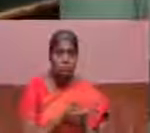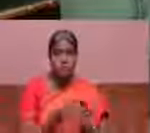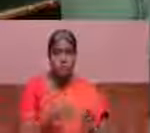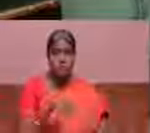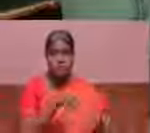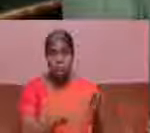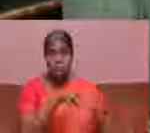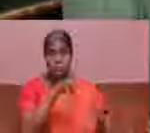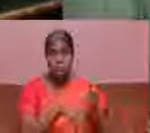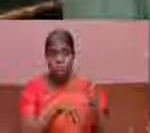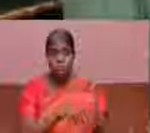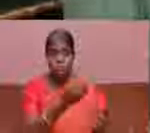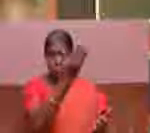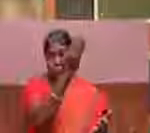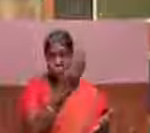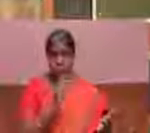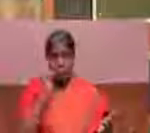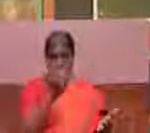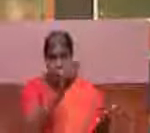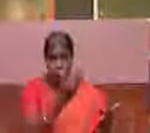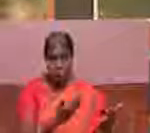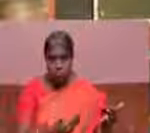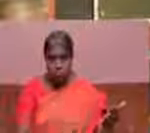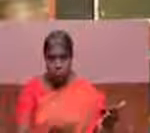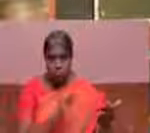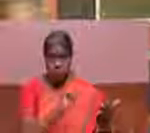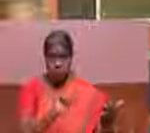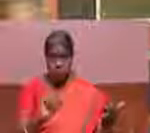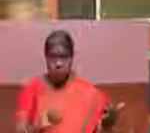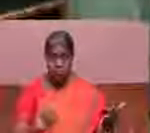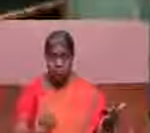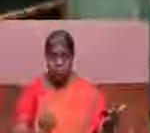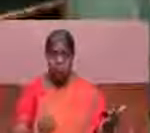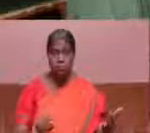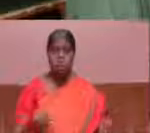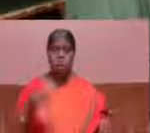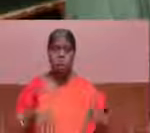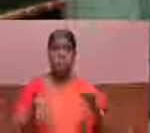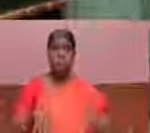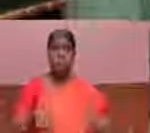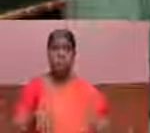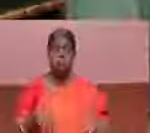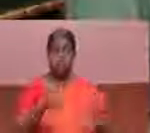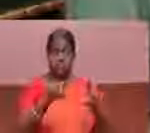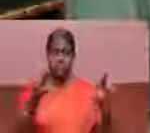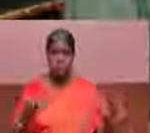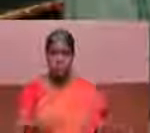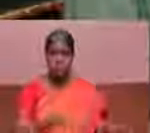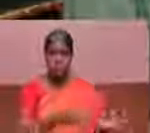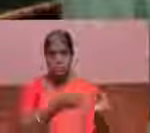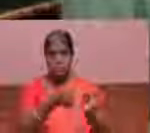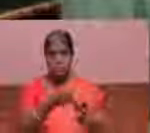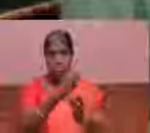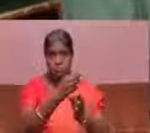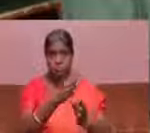எண்ணை ஞாபகம் வைத்துக் கொள்ளுங்கள். பின்பு வாக்களிக்கும் கருவிக்கு அருகே சென்று வாக்களிக்கும் கருவியில் ஒட்டப்பட்டுள்ள பிரெய்லியில் உள்ள எண்ணை தொட்டு